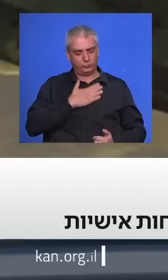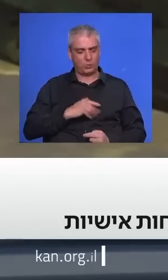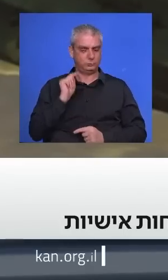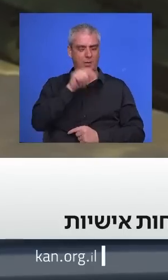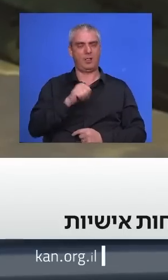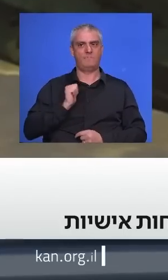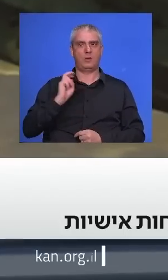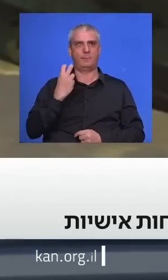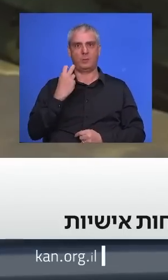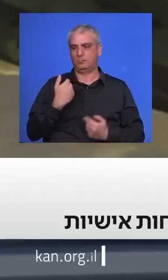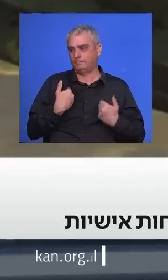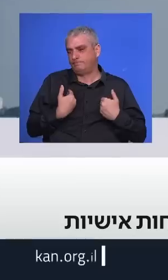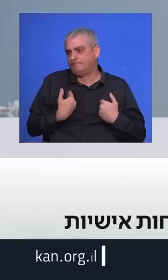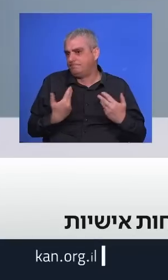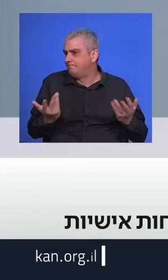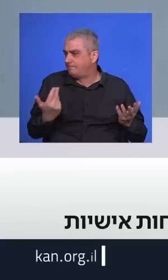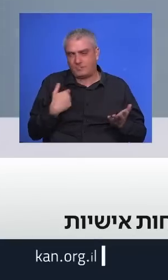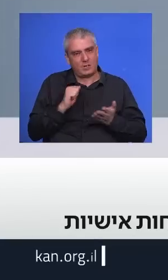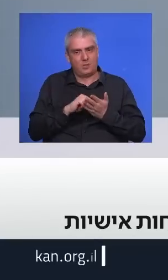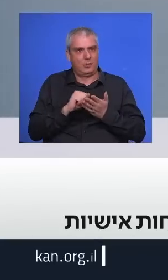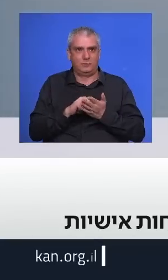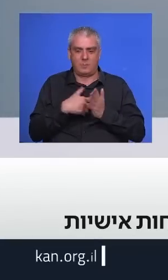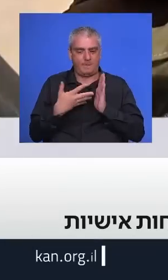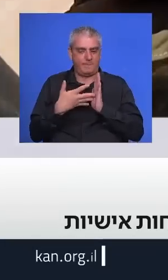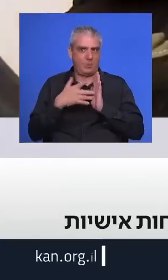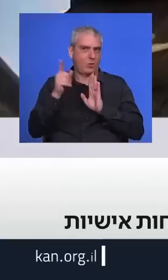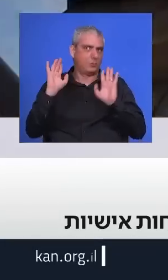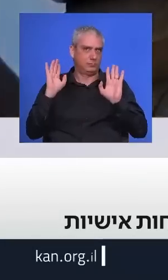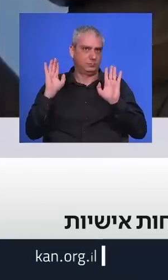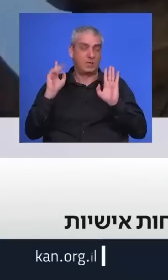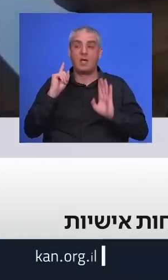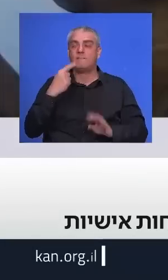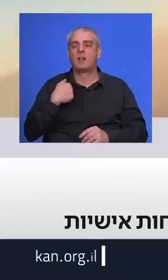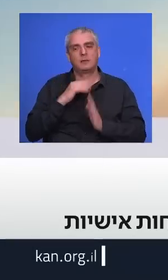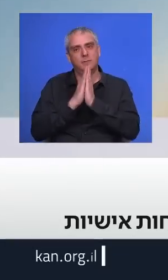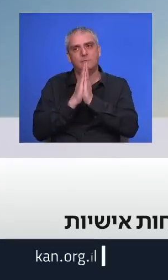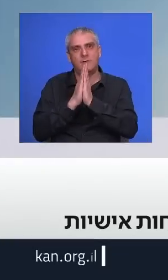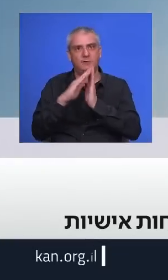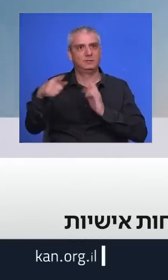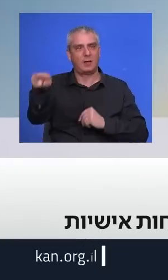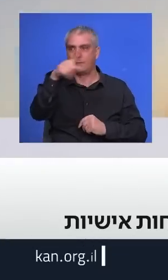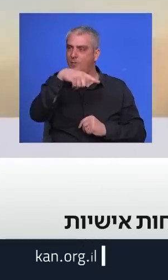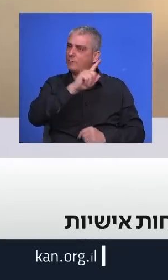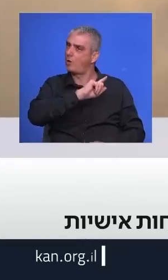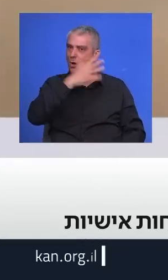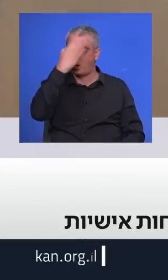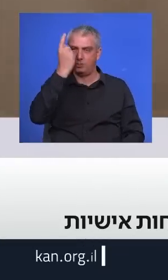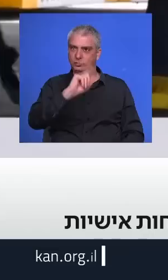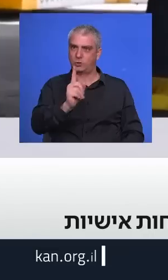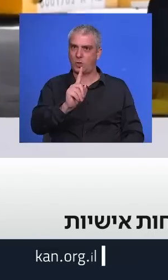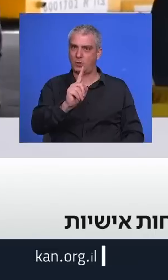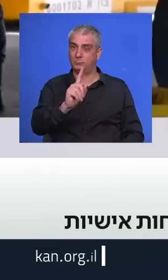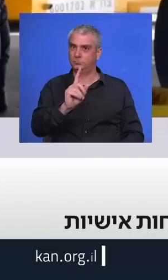למילואים. קטונתי, אני לא חלילה מותחת ביקורת עליהם ומבקרת אותם, אני מפסירה בהם. לא לשכוח